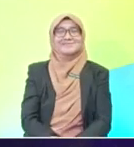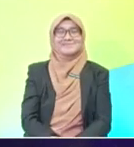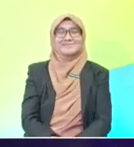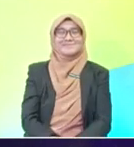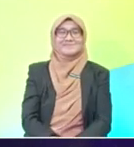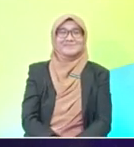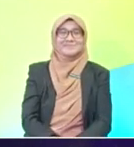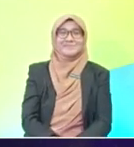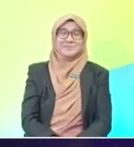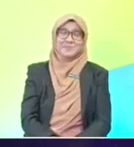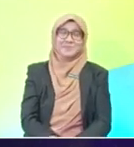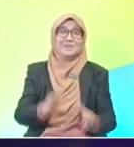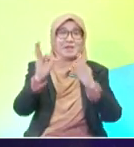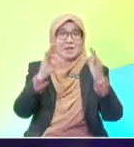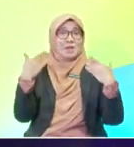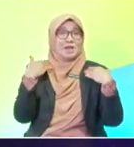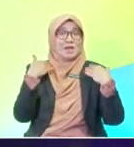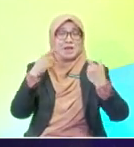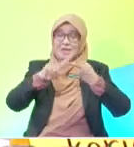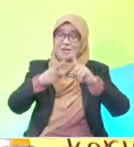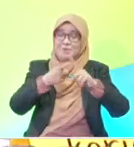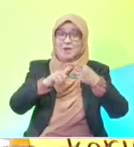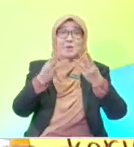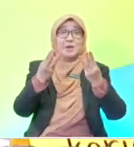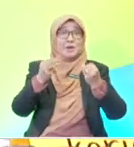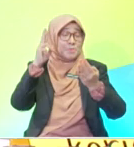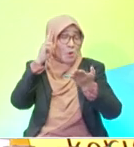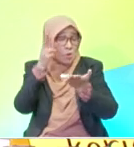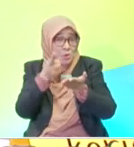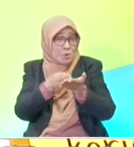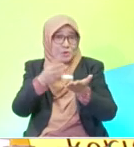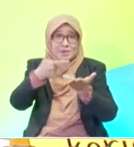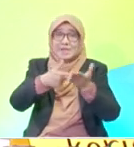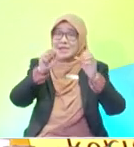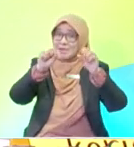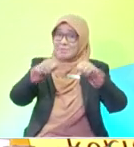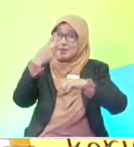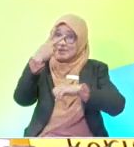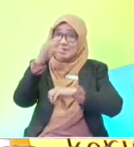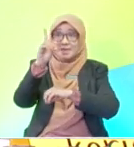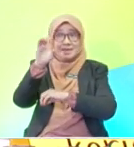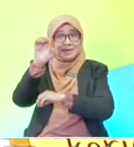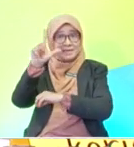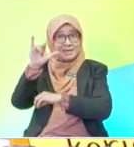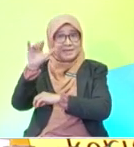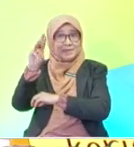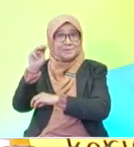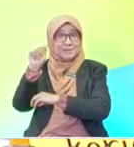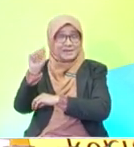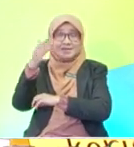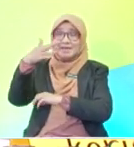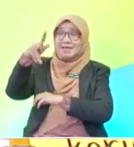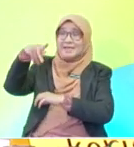mana terlepas kita punya segmen ni, boleh rujuk di pelantar mana, cikgu? Okey, sebagaimana yang kita ketahui, pelantar D5 KPM di mana murid boleh